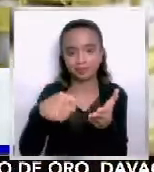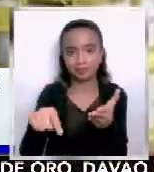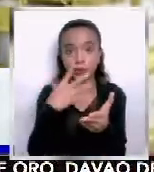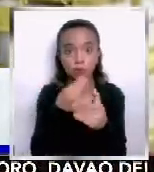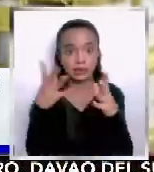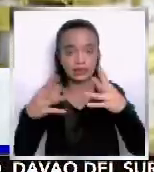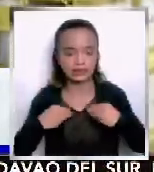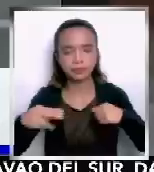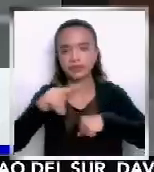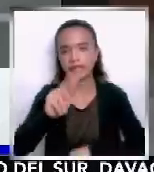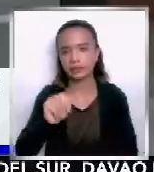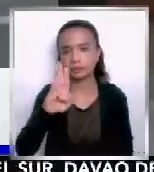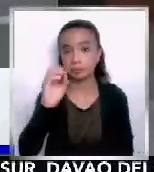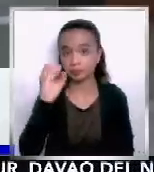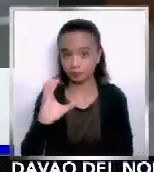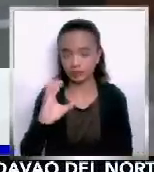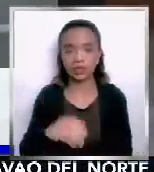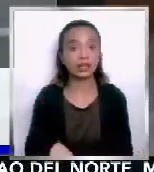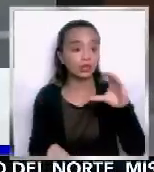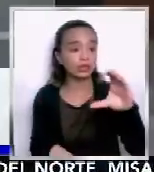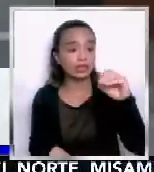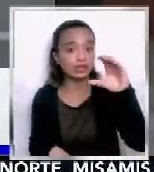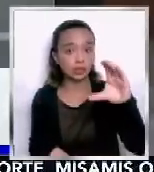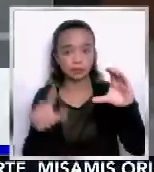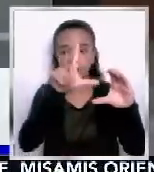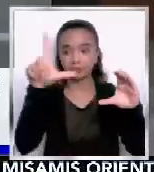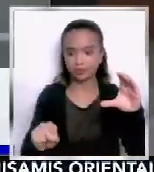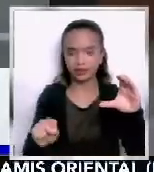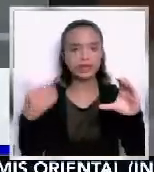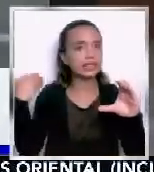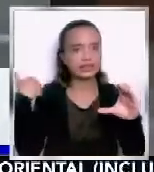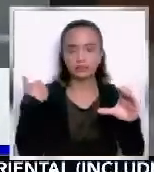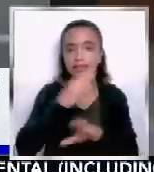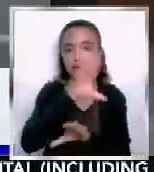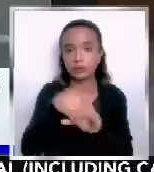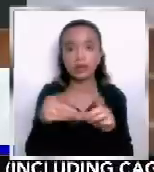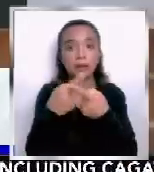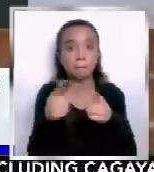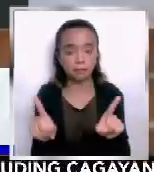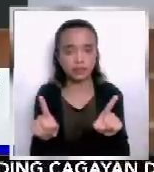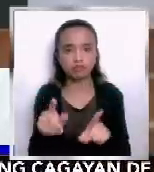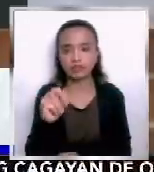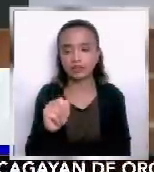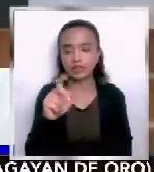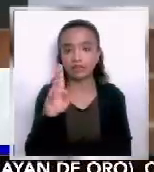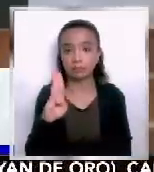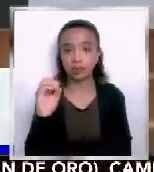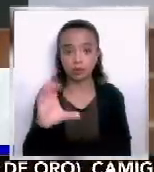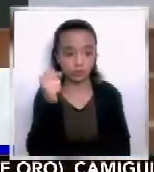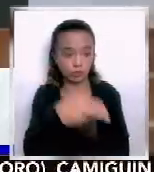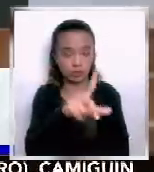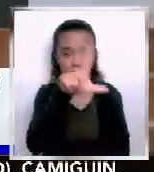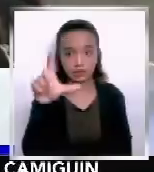Board of Canvassers. Ang COC lang ng Lanao del Sur ang hindi kasama, pero inutusan ng NBOC ang Lanao del Sur Provincial Board